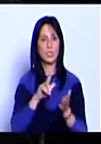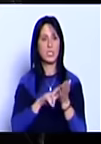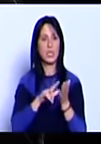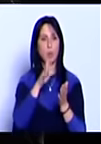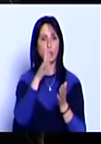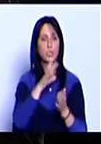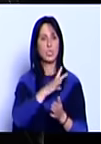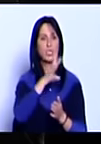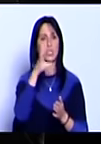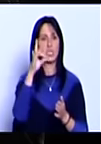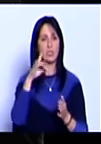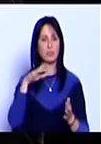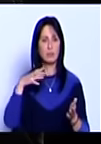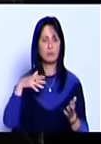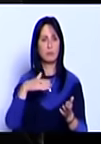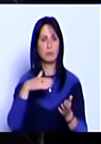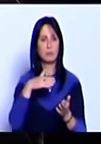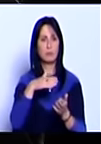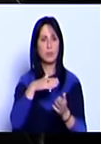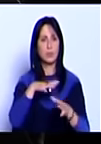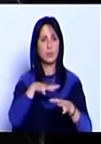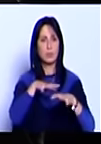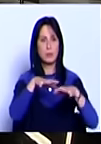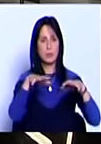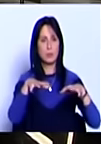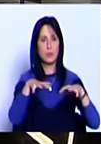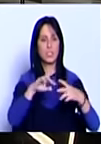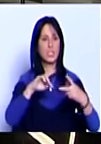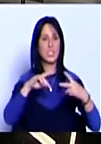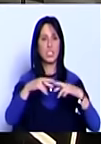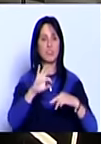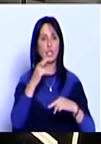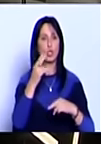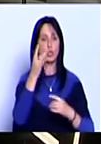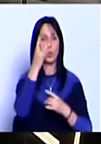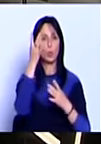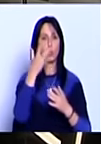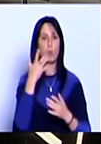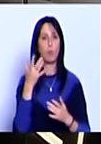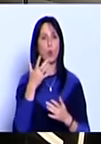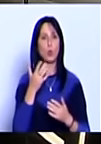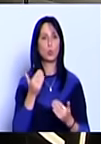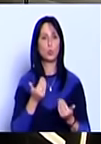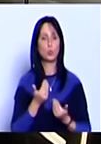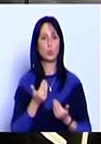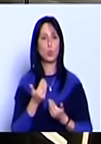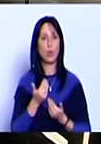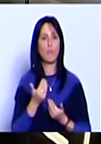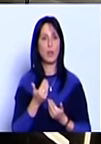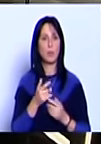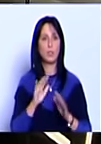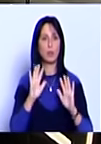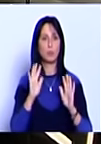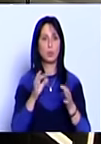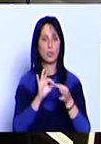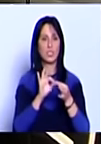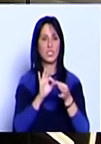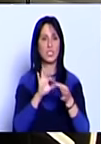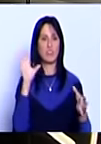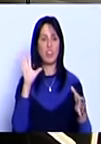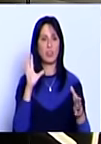წელი საბჭოთა მმართველობისა, როცა ტოტალურად შეიცვალა სოციალური, კულტურული, პოლიტიკური წყობა, ის მოხდა წვეტა, როგორც